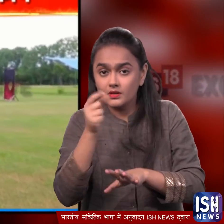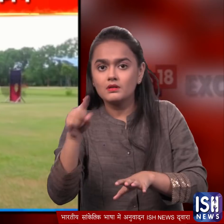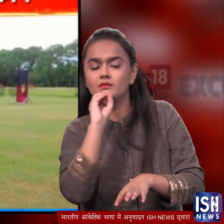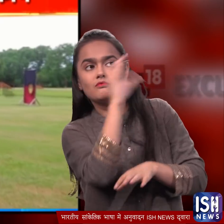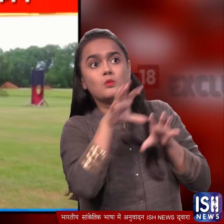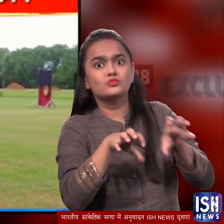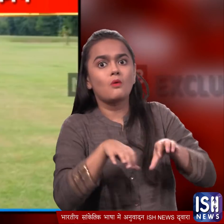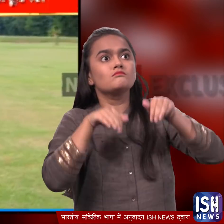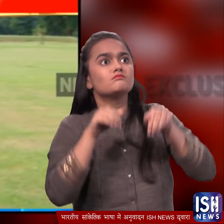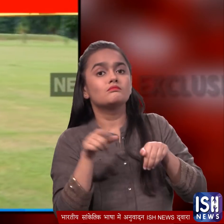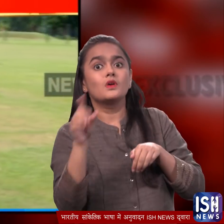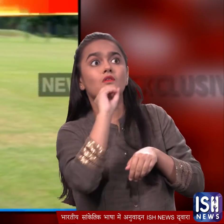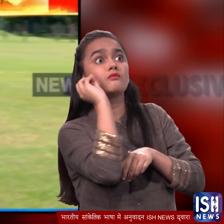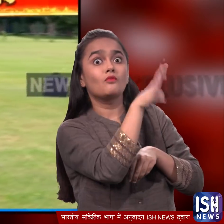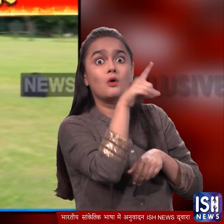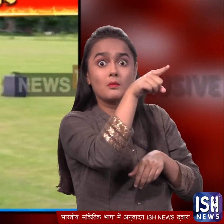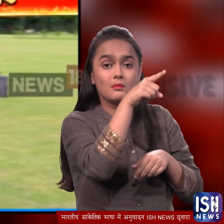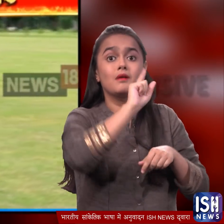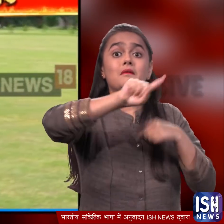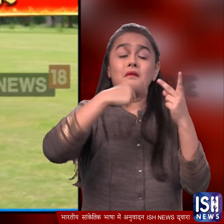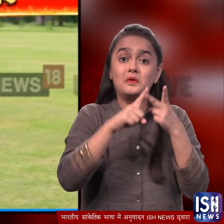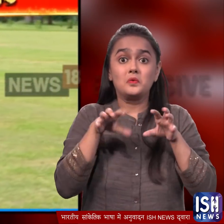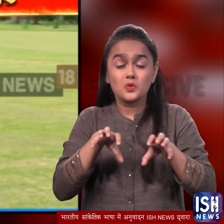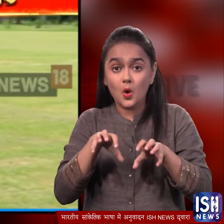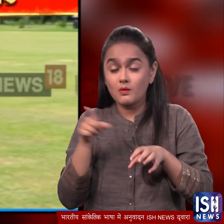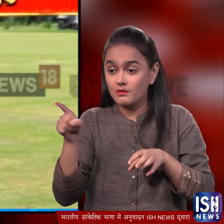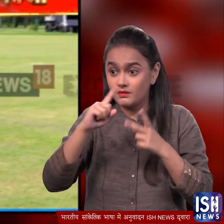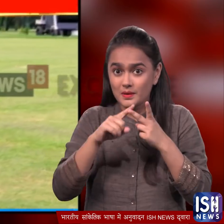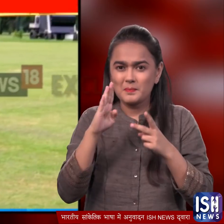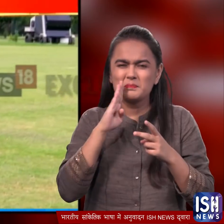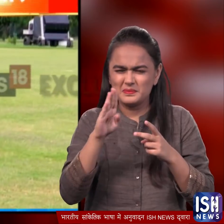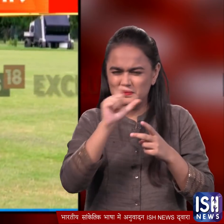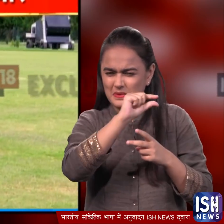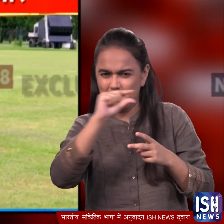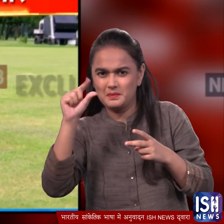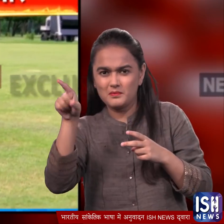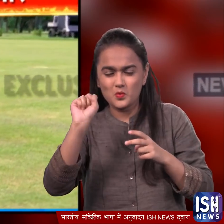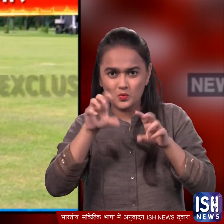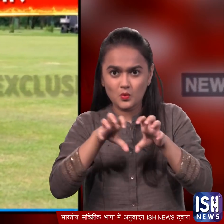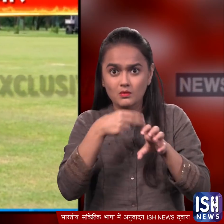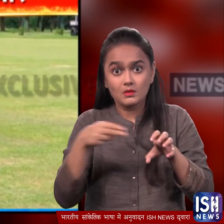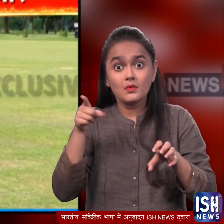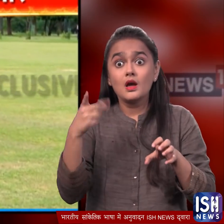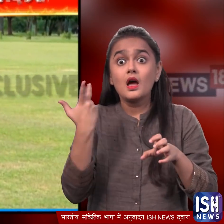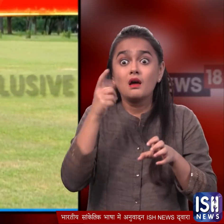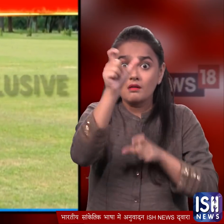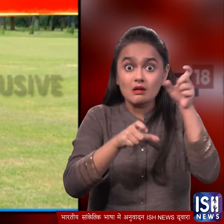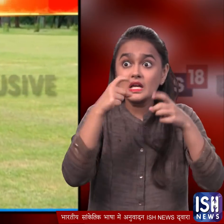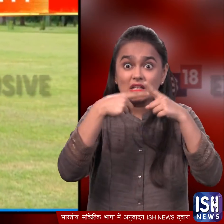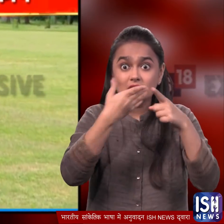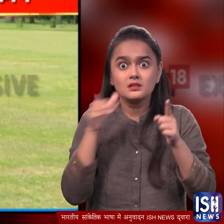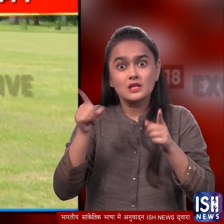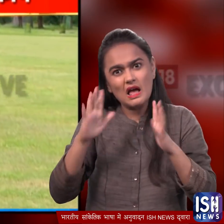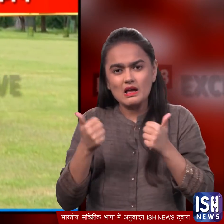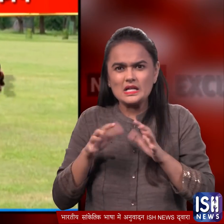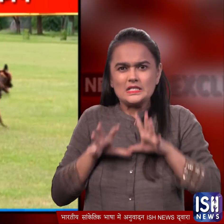इस बात की जानकारी भी दी। इसके बाद बारी आई बेल्जियन मेलिनोवा नस्ल के कुत्ते की। बताया गया कि आतंकियों पर झपटने के साथ ही उसे बमों को